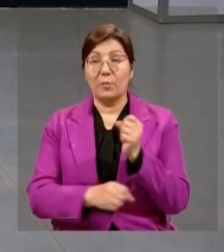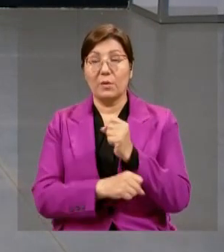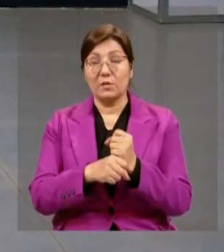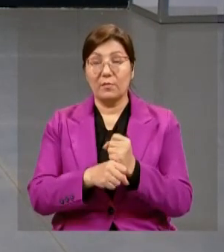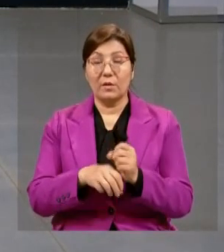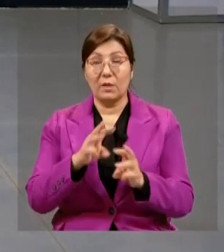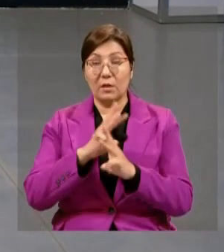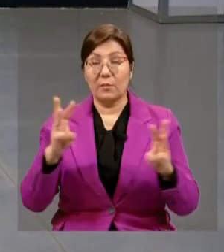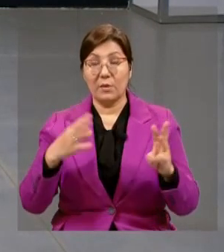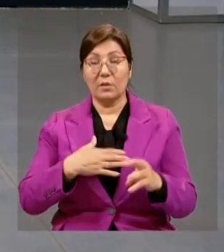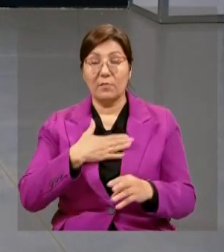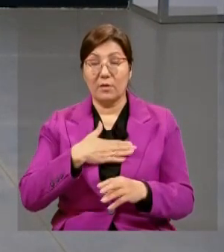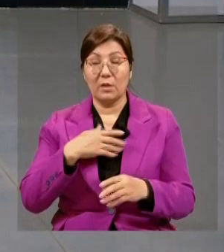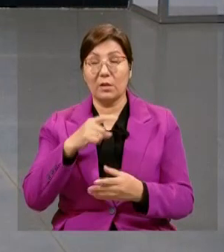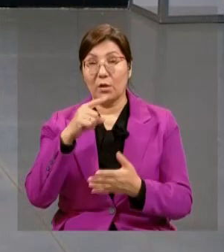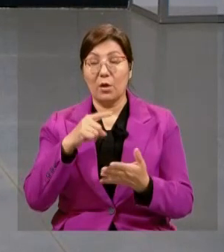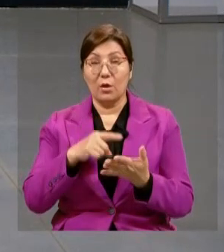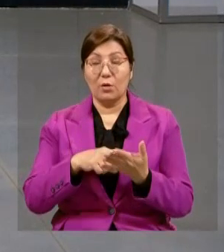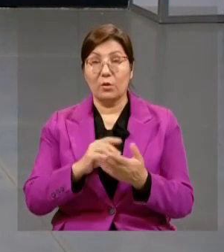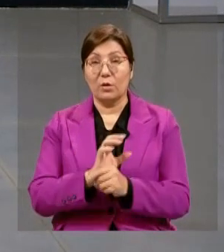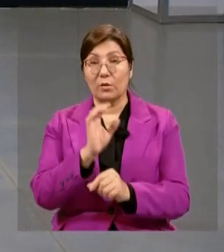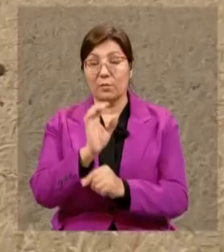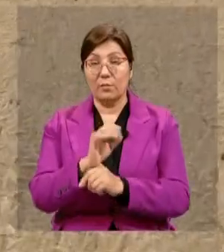министрлік өкіліне толғандырған сауалдарын қой алды.